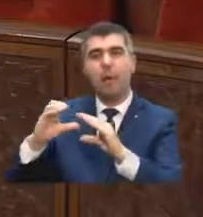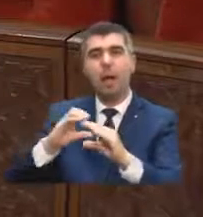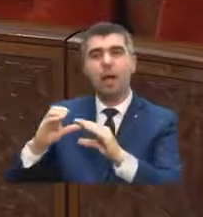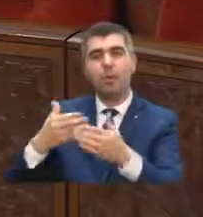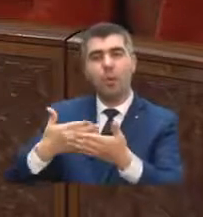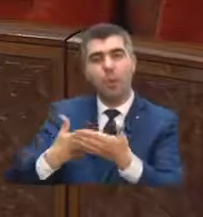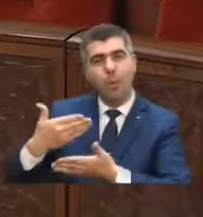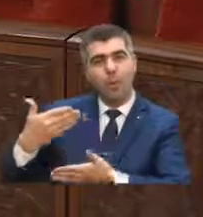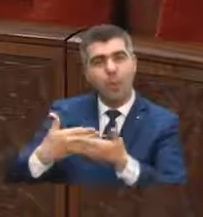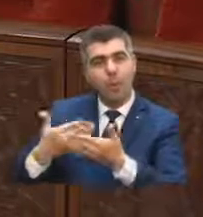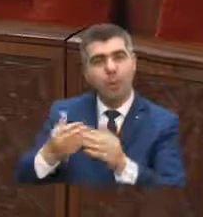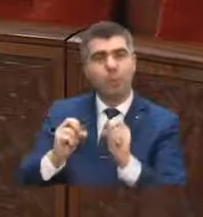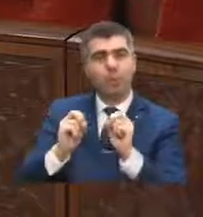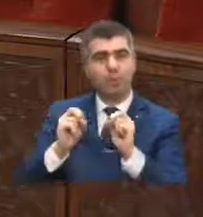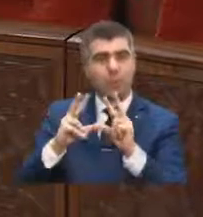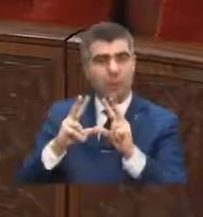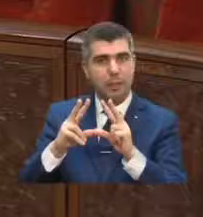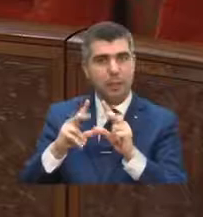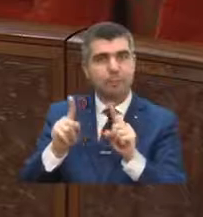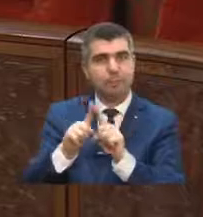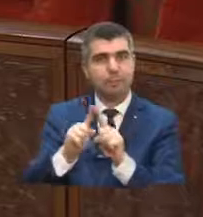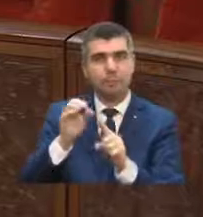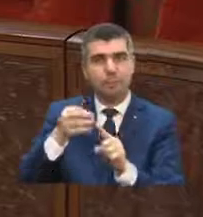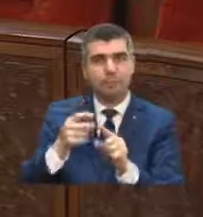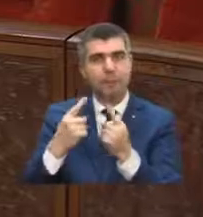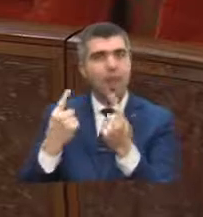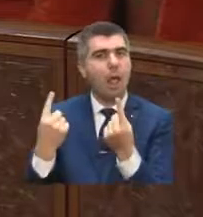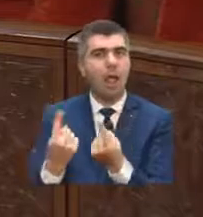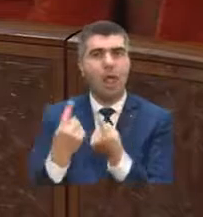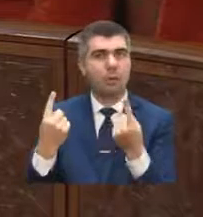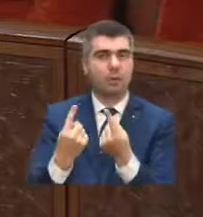التهويل، تواصل ديال هذه وضعيه